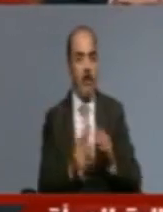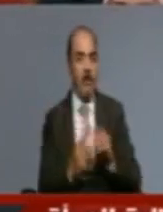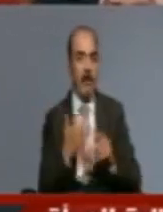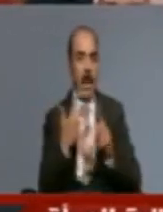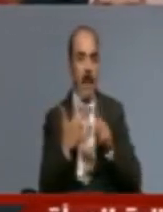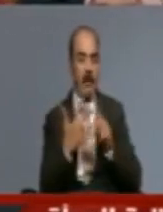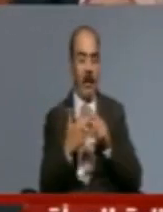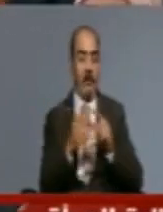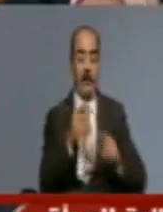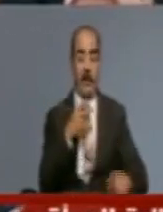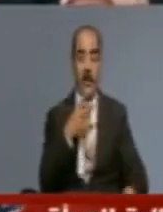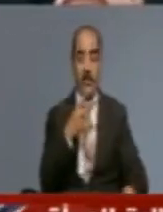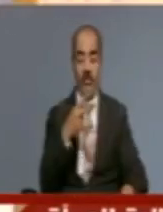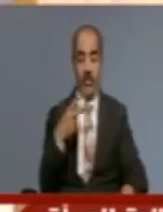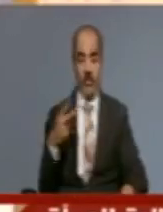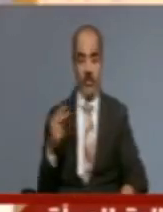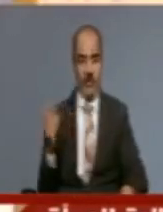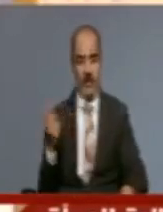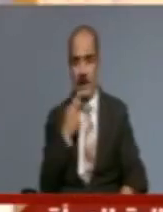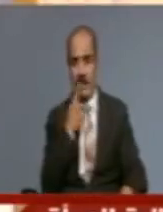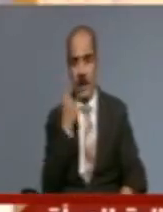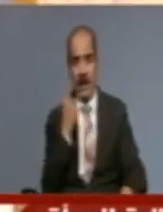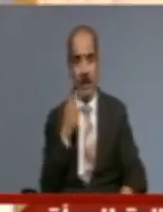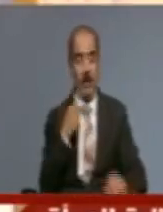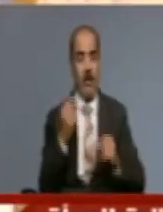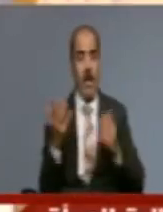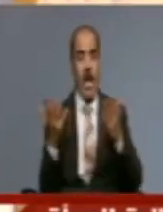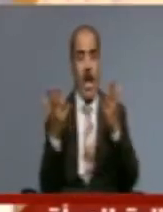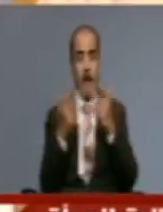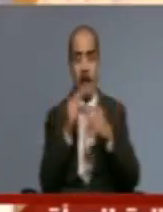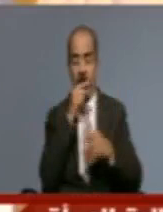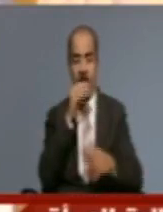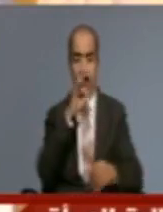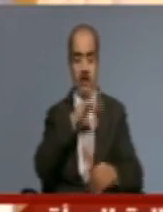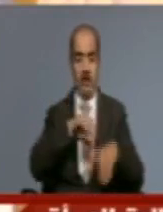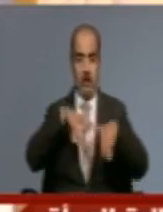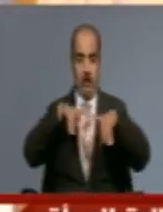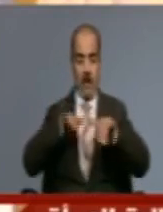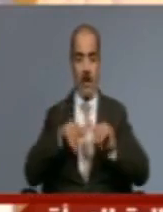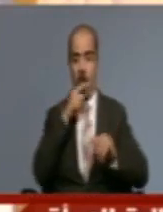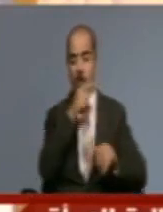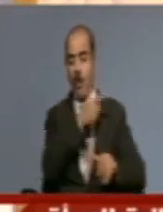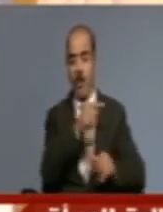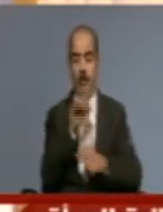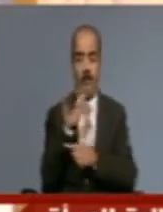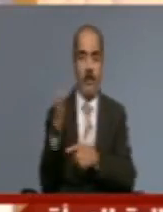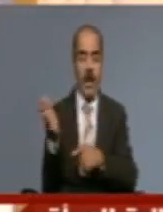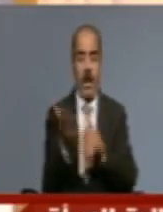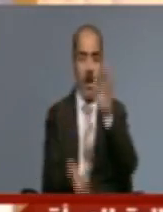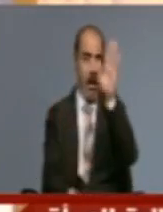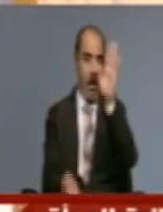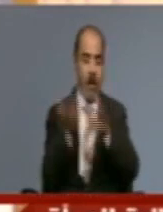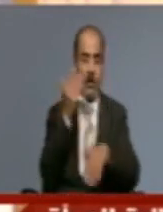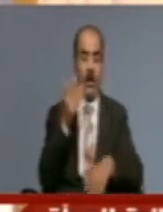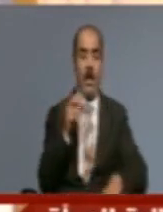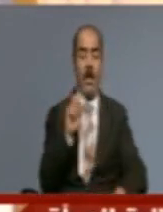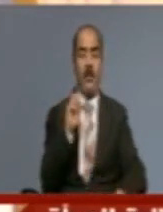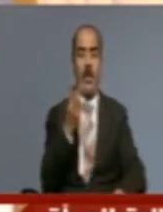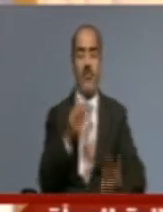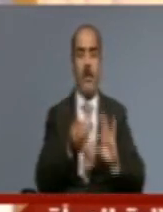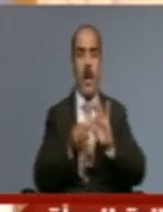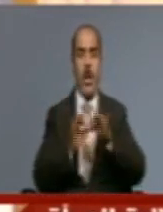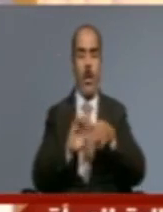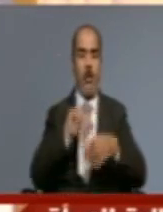عام 2022 وصل عدد مستفيدات المجلس القومي للمرأة إلى ما يزيد عن 12 مليون في